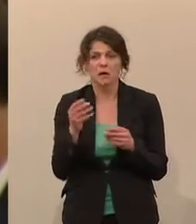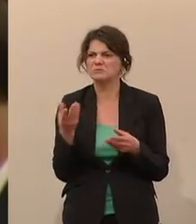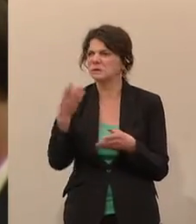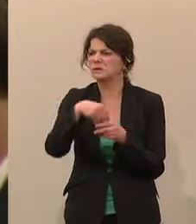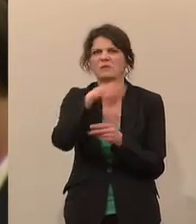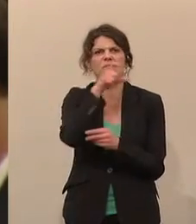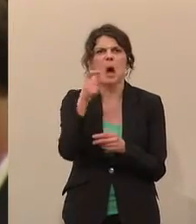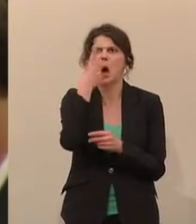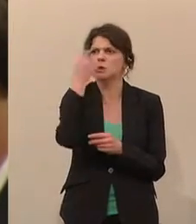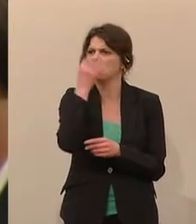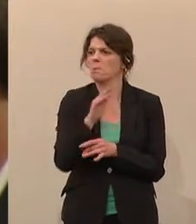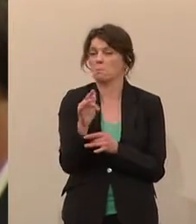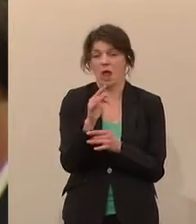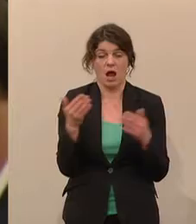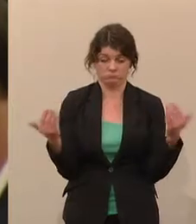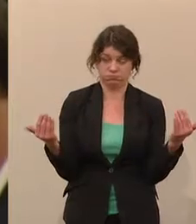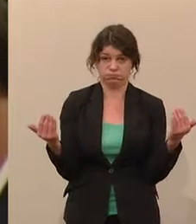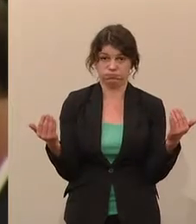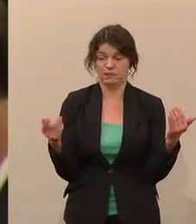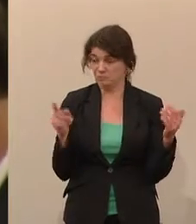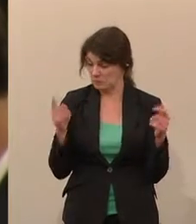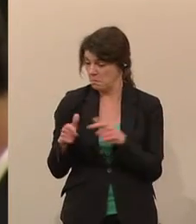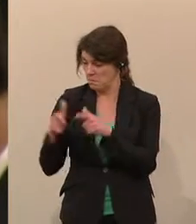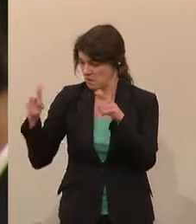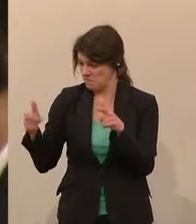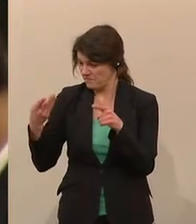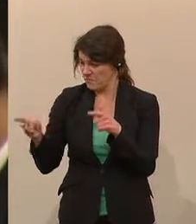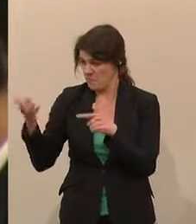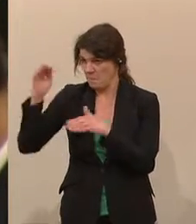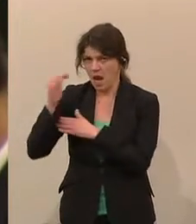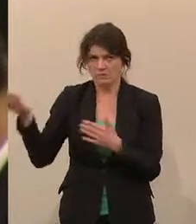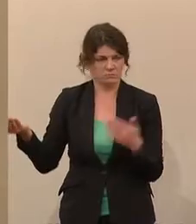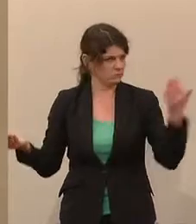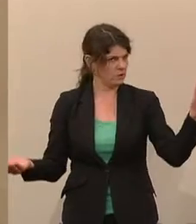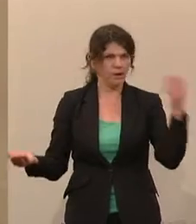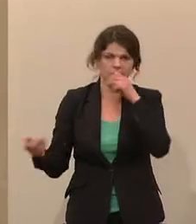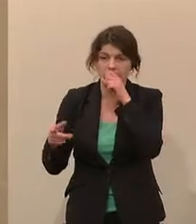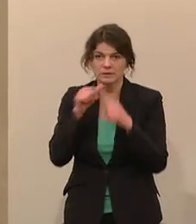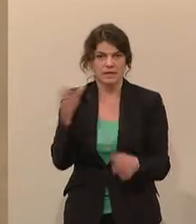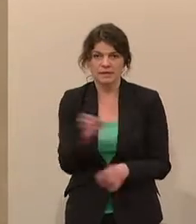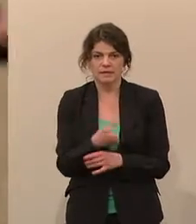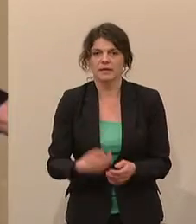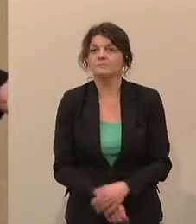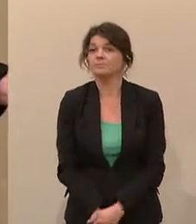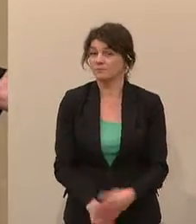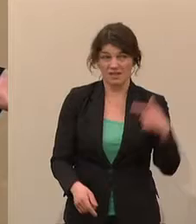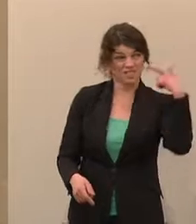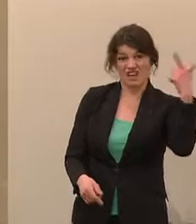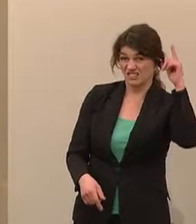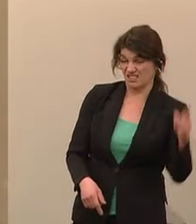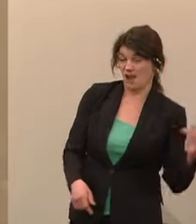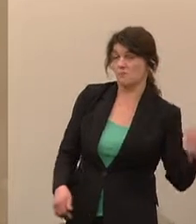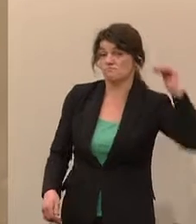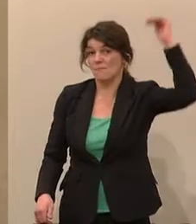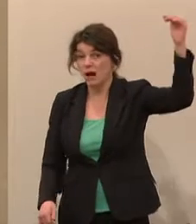zusätzlichen Fachhochschulplätze, die ausgebaut werden sollen, werden das nicht kompensieren können. 20.000